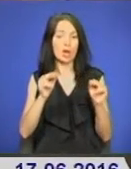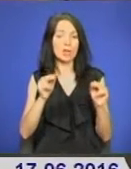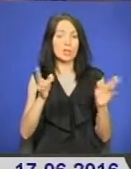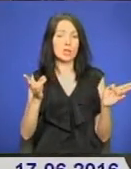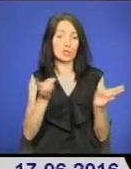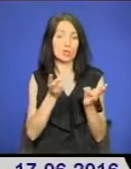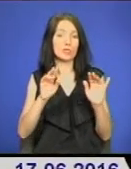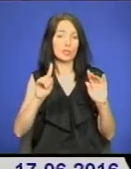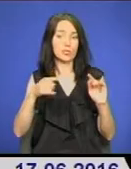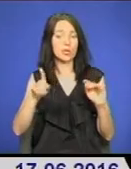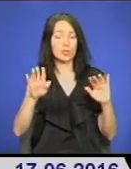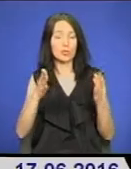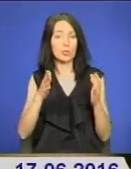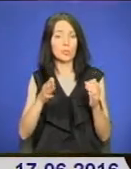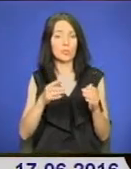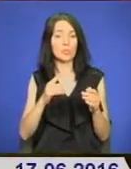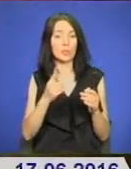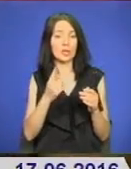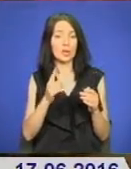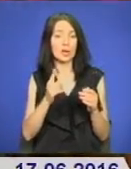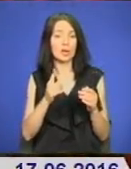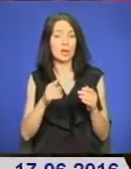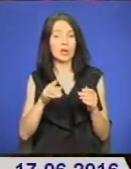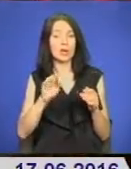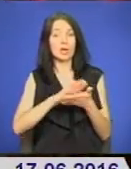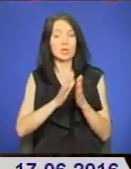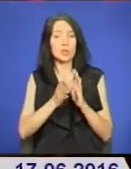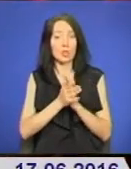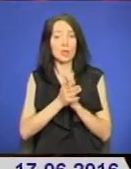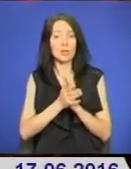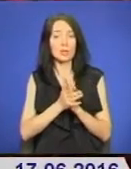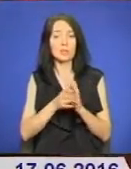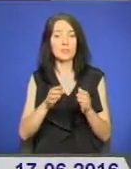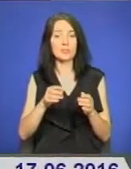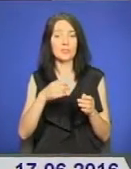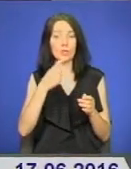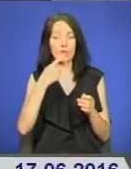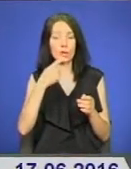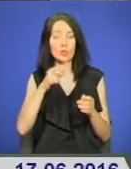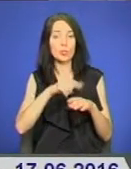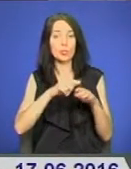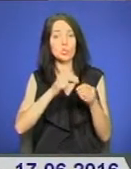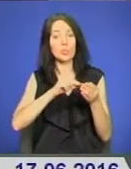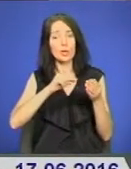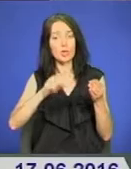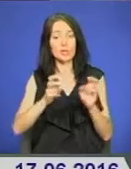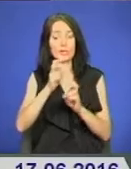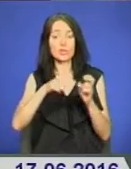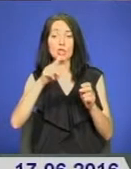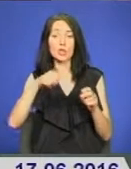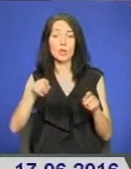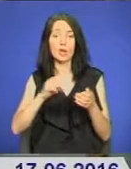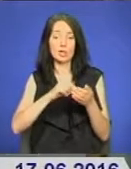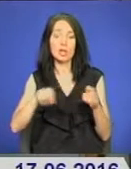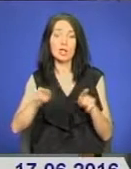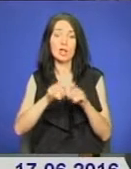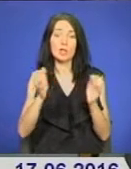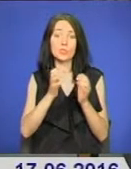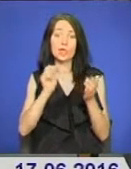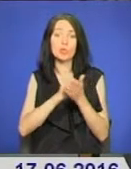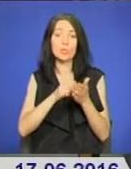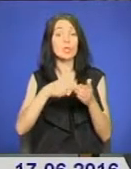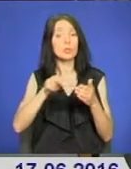якомусь випадку. Один з виходів із ситуації, переконані поліцейські, переписувати їхні заводські номери деталей і зберігати документи про покупку,